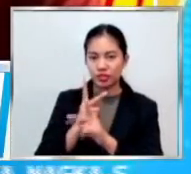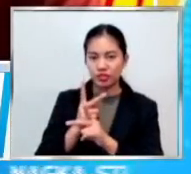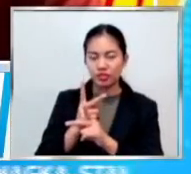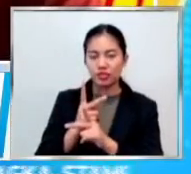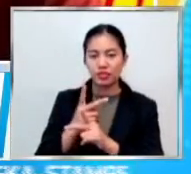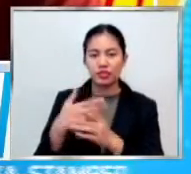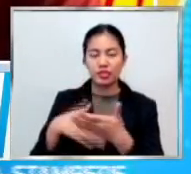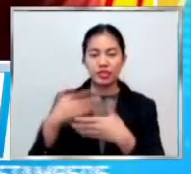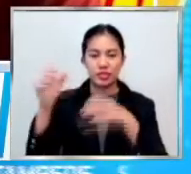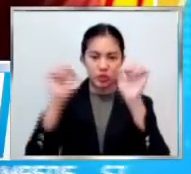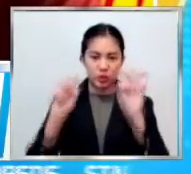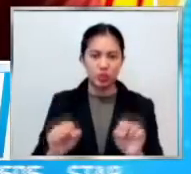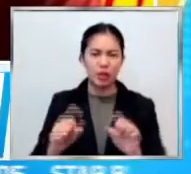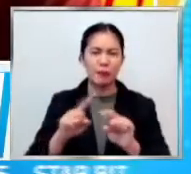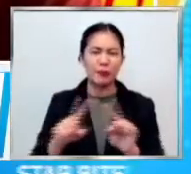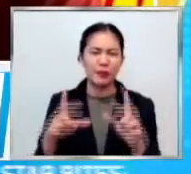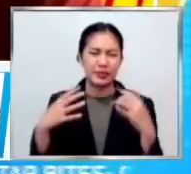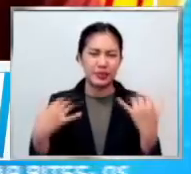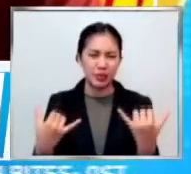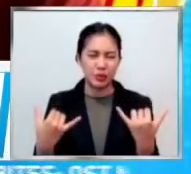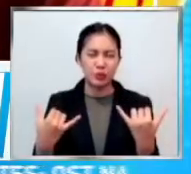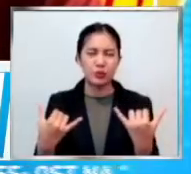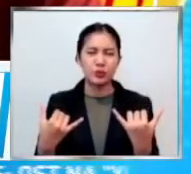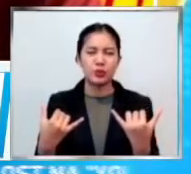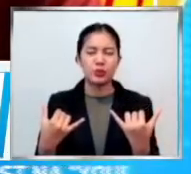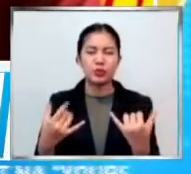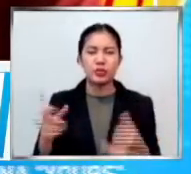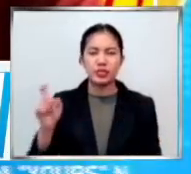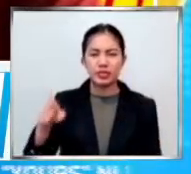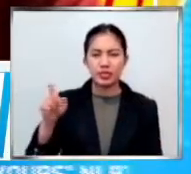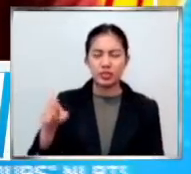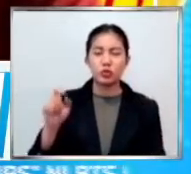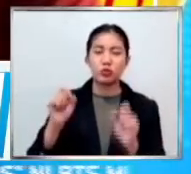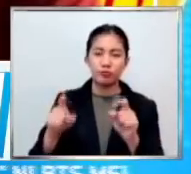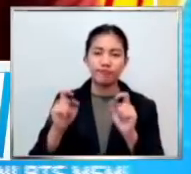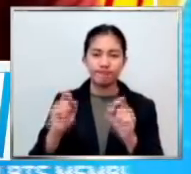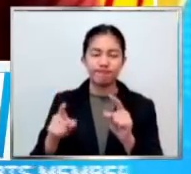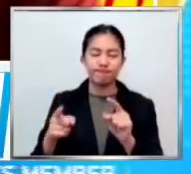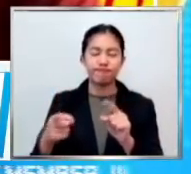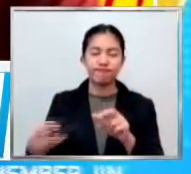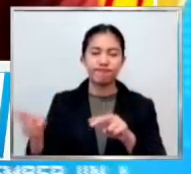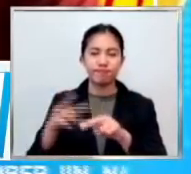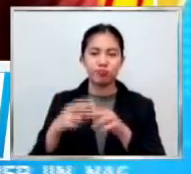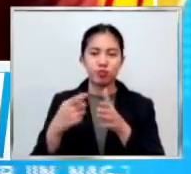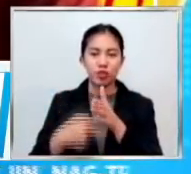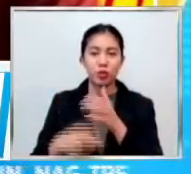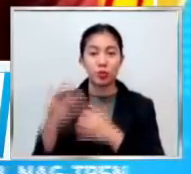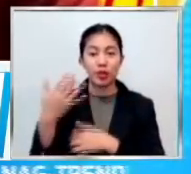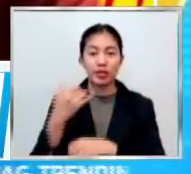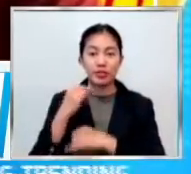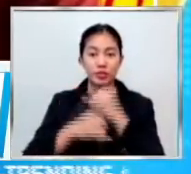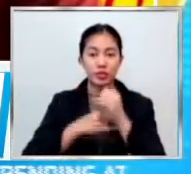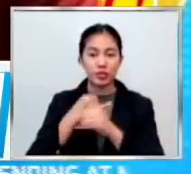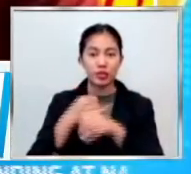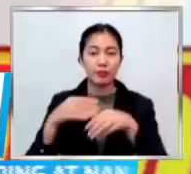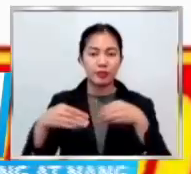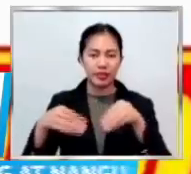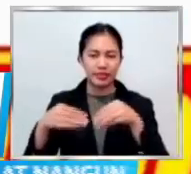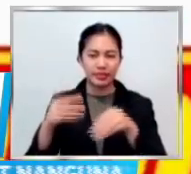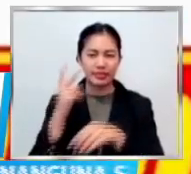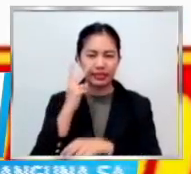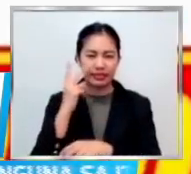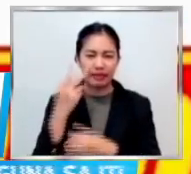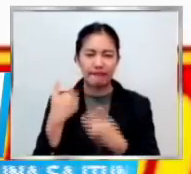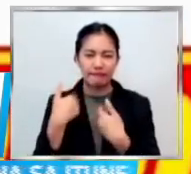ngayon, kailangan magbenta na mataas. Sa bagay sa international market, tingin din natin tataas